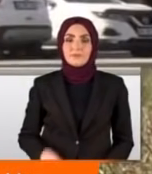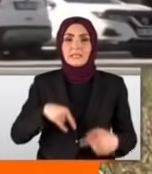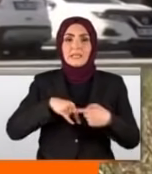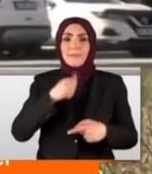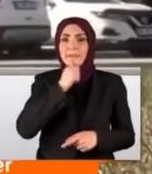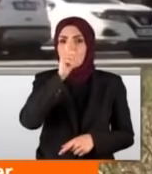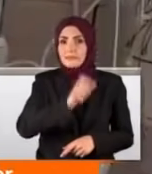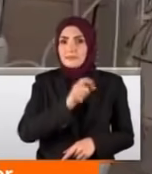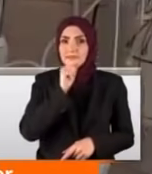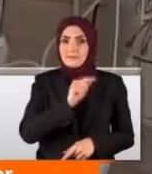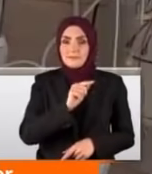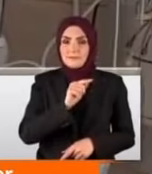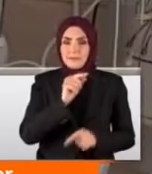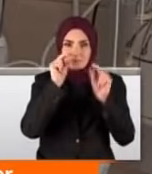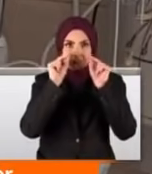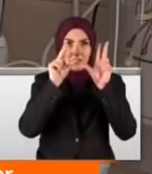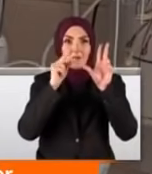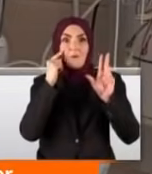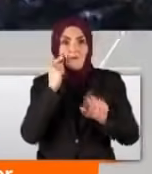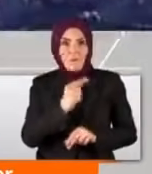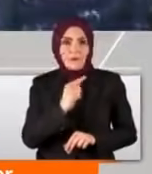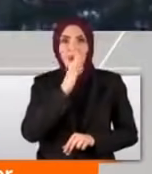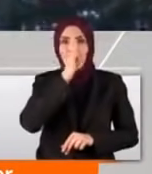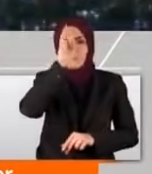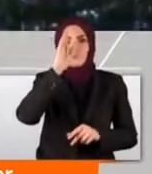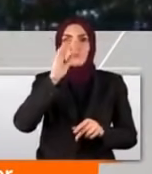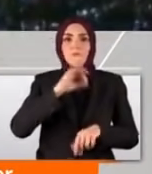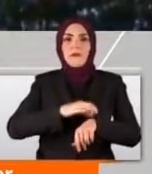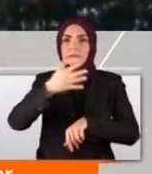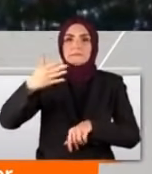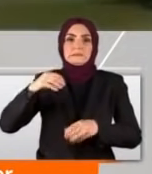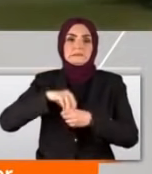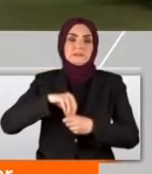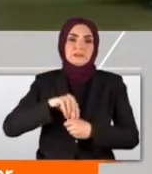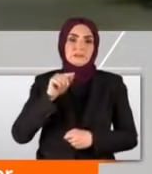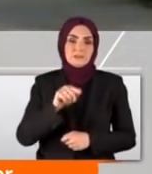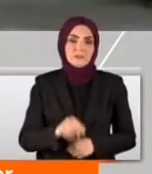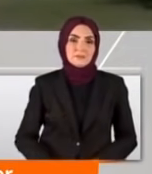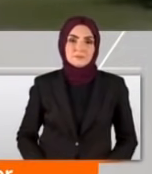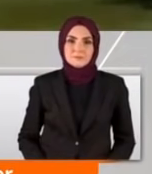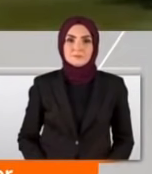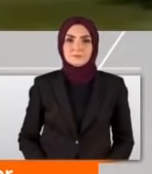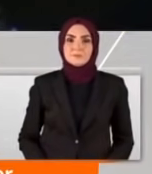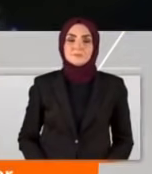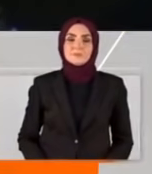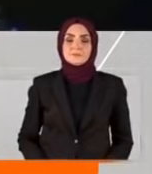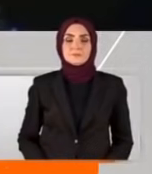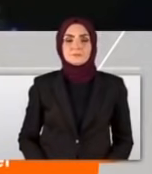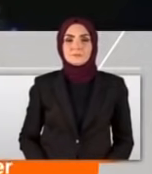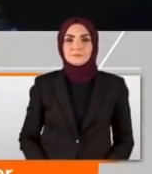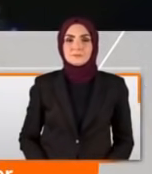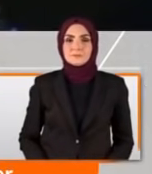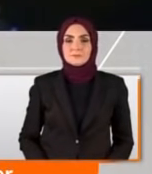Noay kendine geldiğinde Erzurum Şehir Hastanesi'ndeydi. Başımdan sol topuk altına